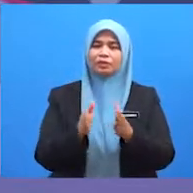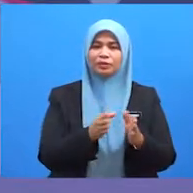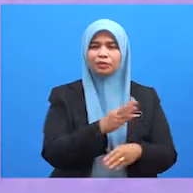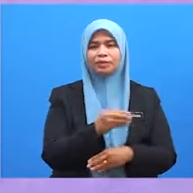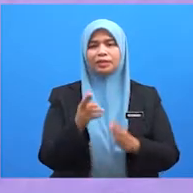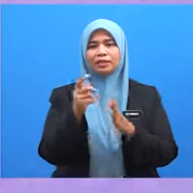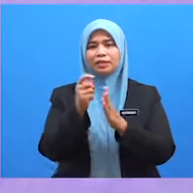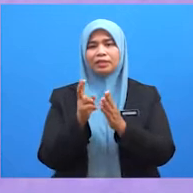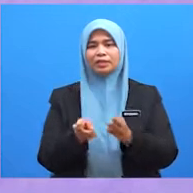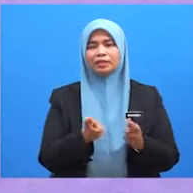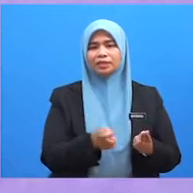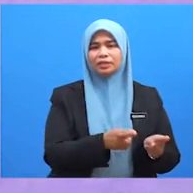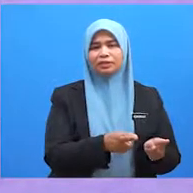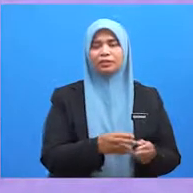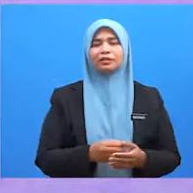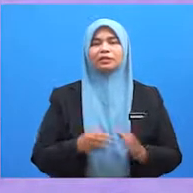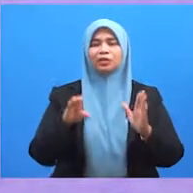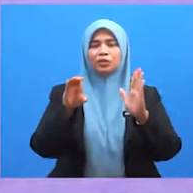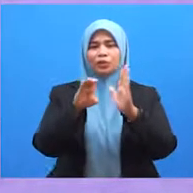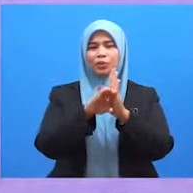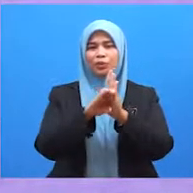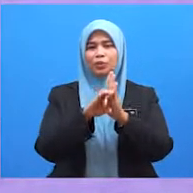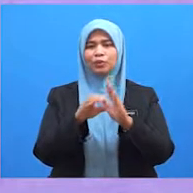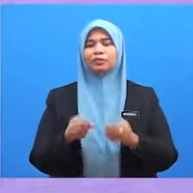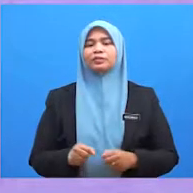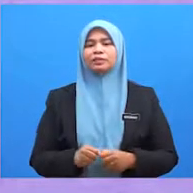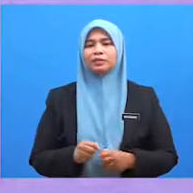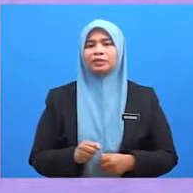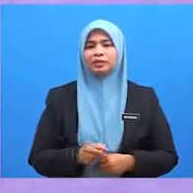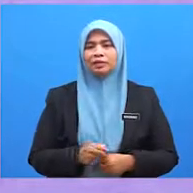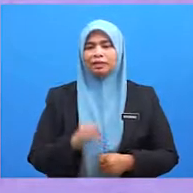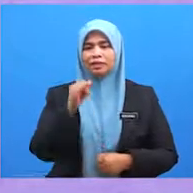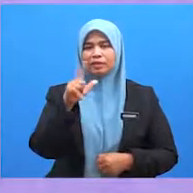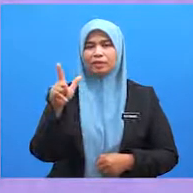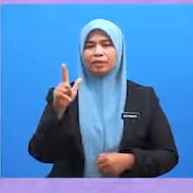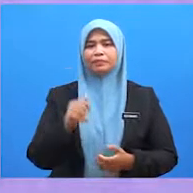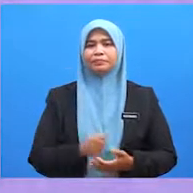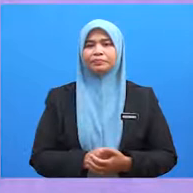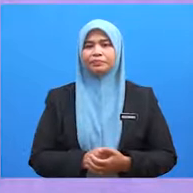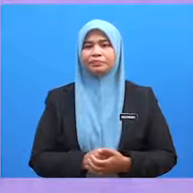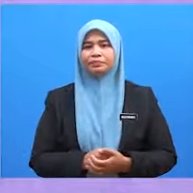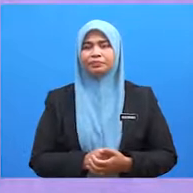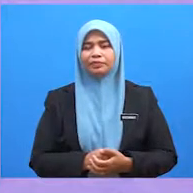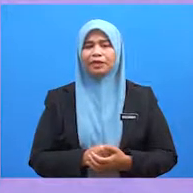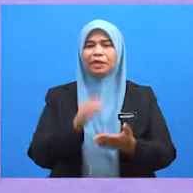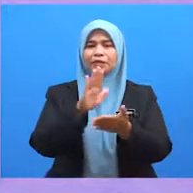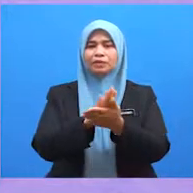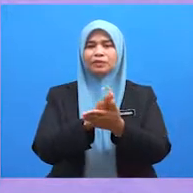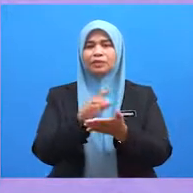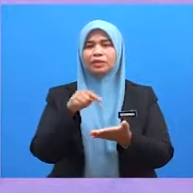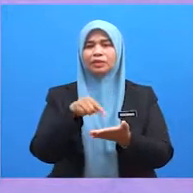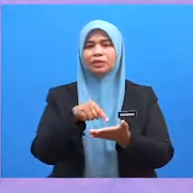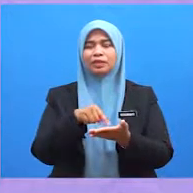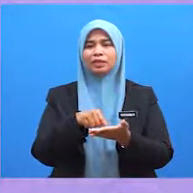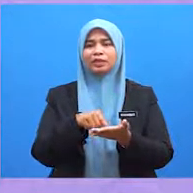terancang. Contoh institusi pendidikan di Aceh ialah Muanasah. Sekolah ini